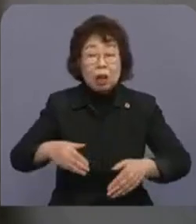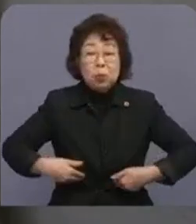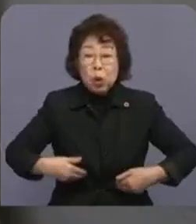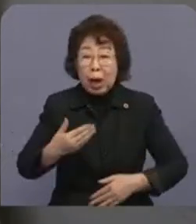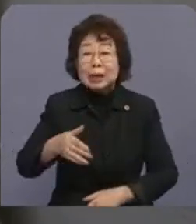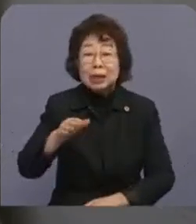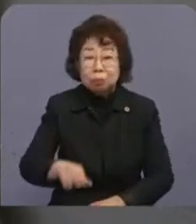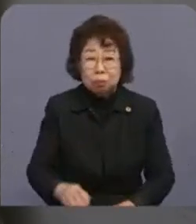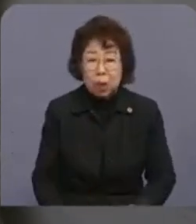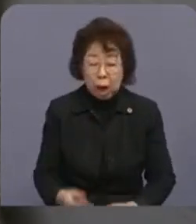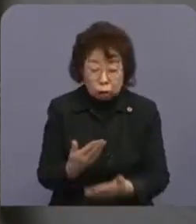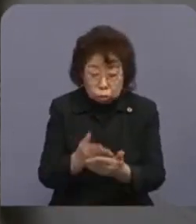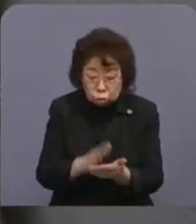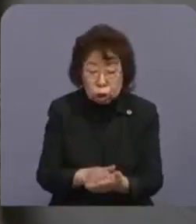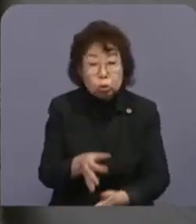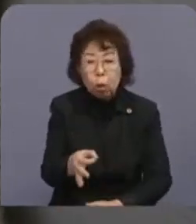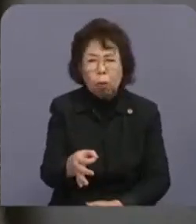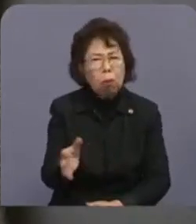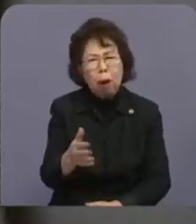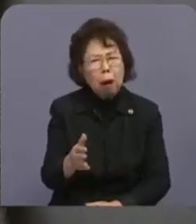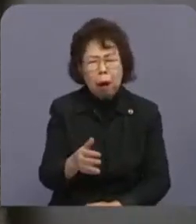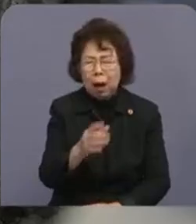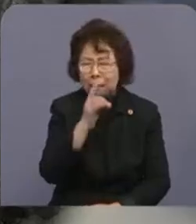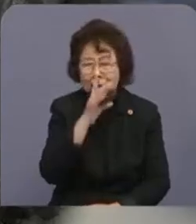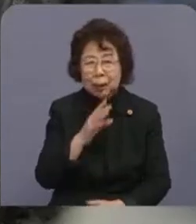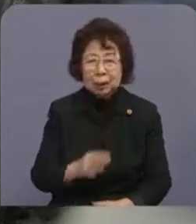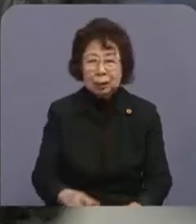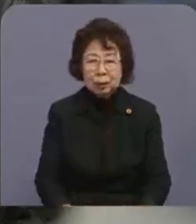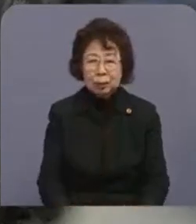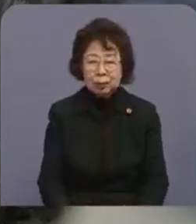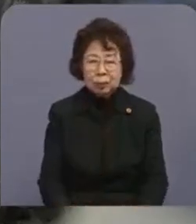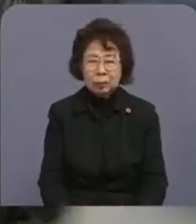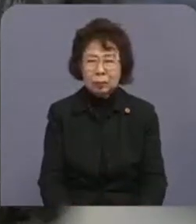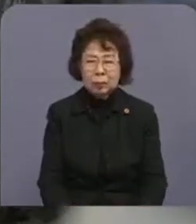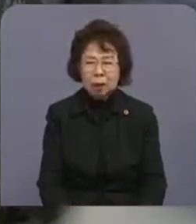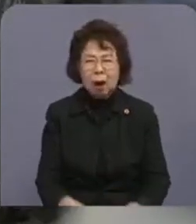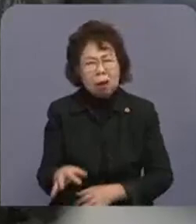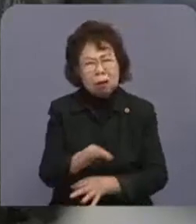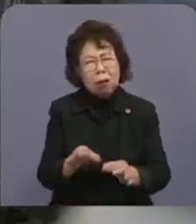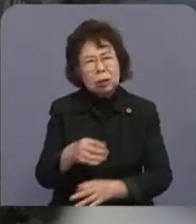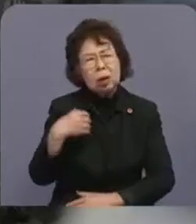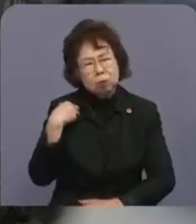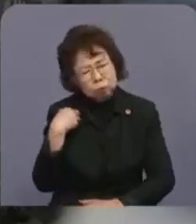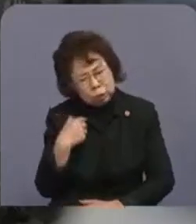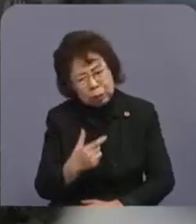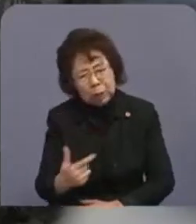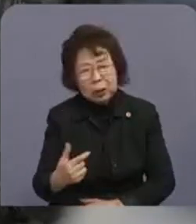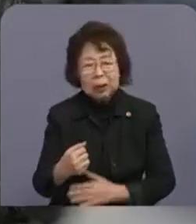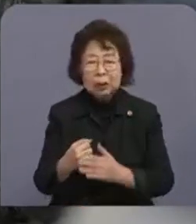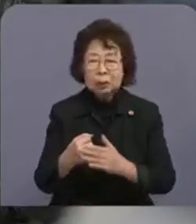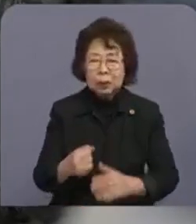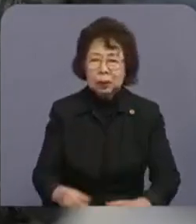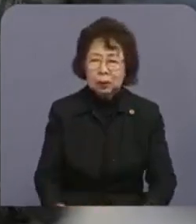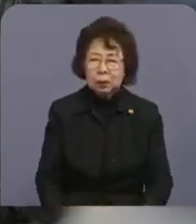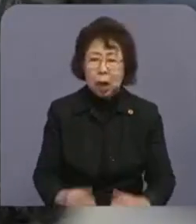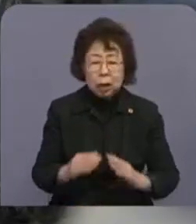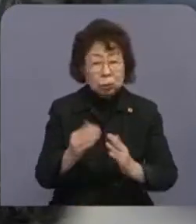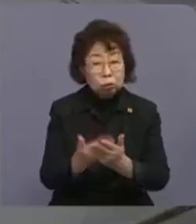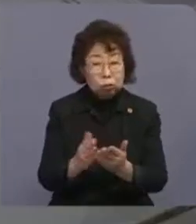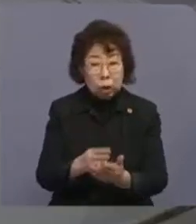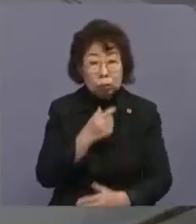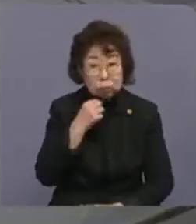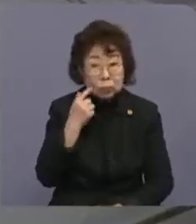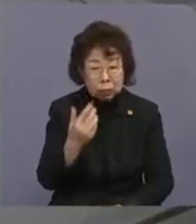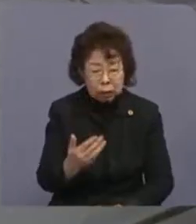하지만 수리할 엄두를 내지 못합니다. 경제적인 부담이 많이 되지. 집을 조금 수리하려고 해도